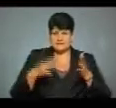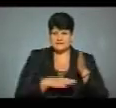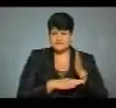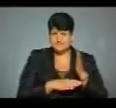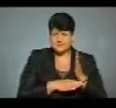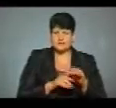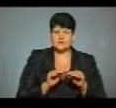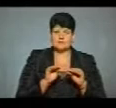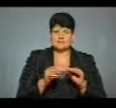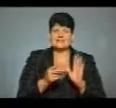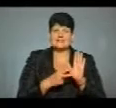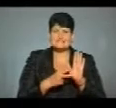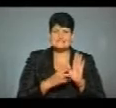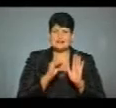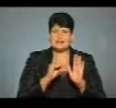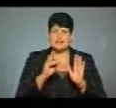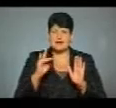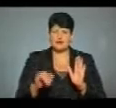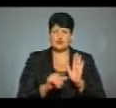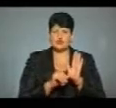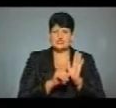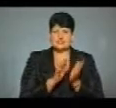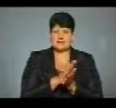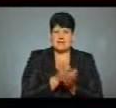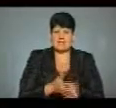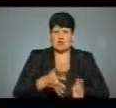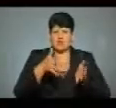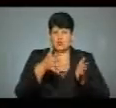встановили 7 лавок і 6 сміттєвих урн.